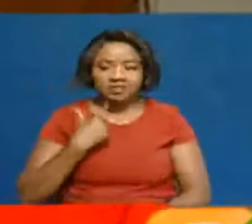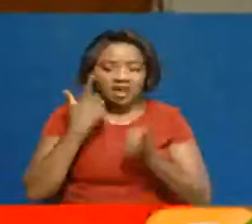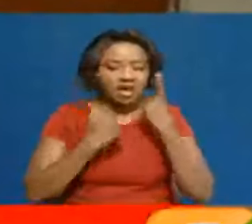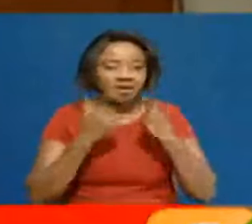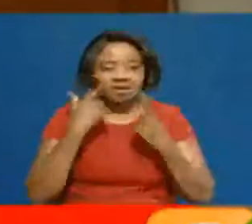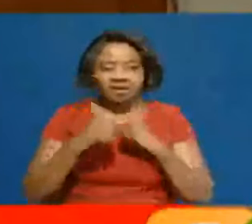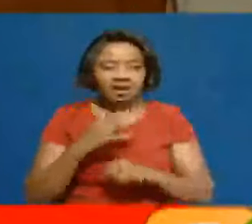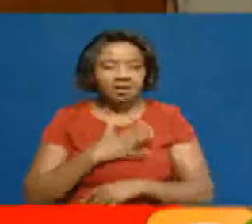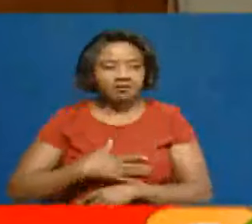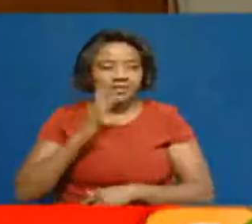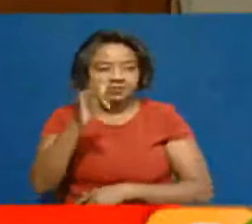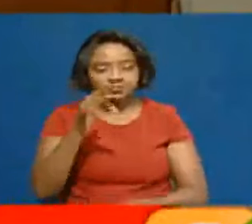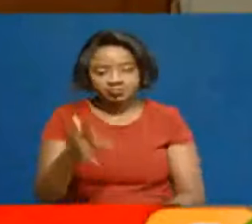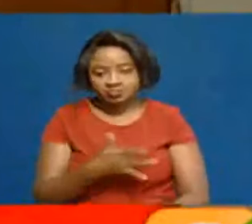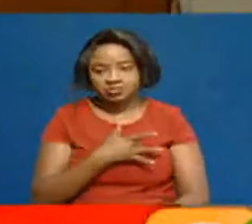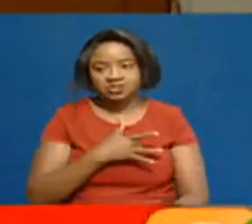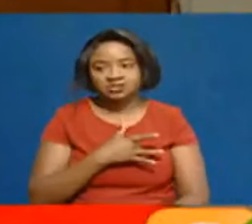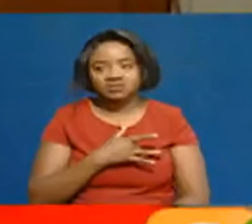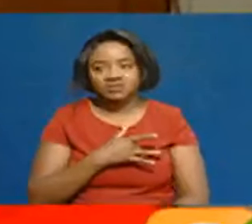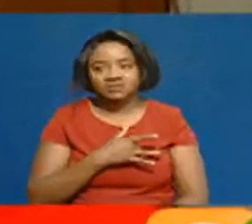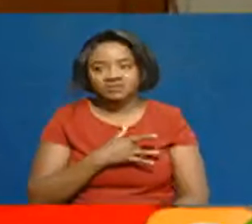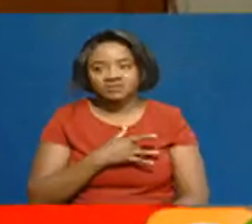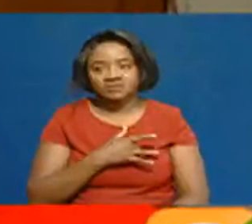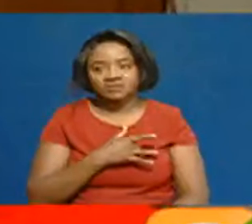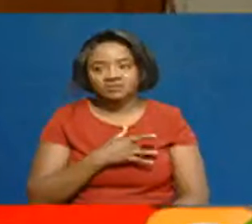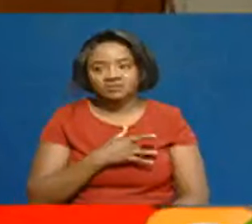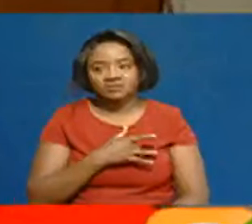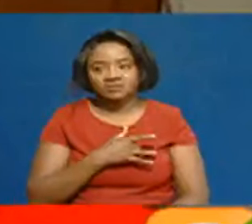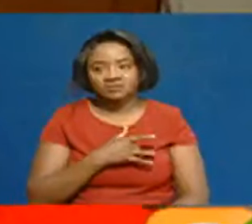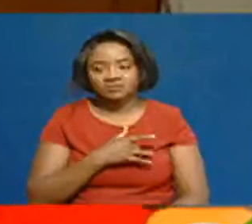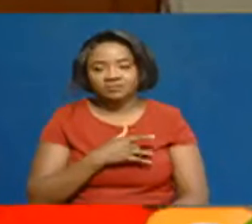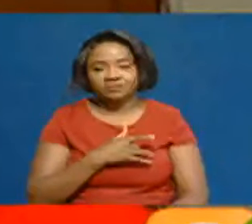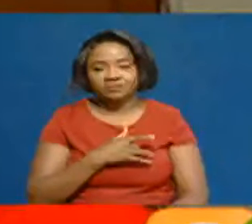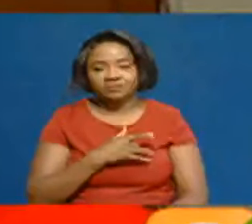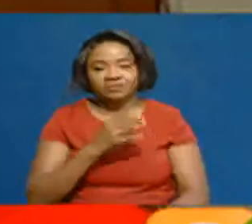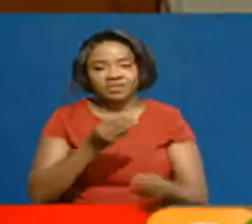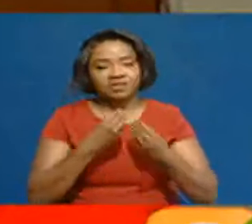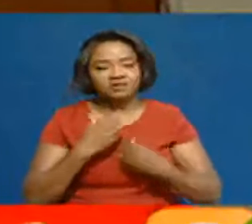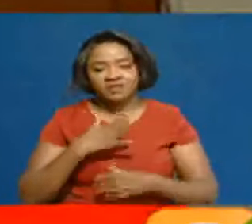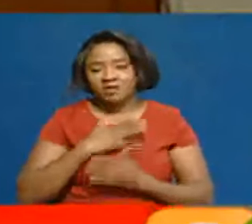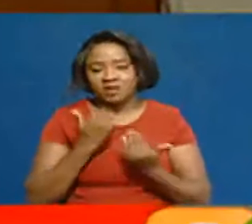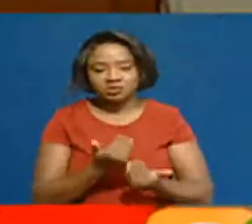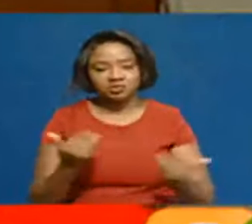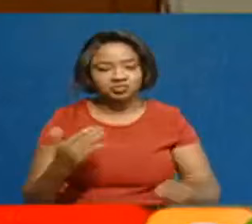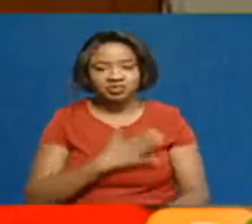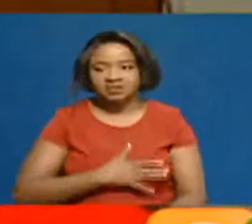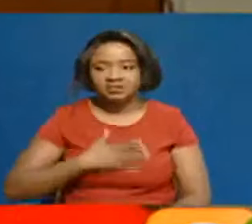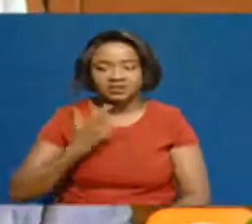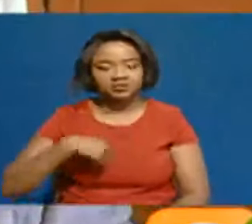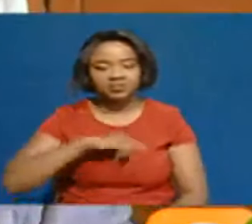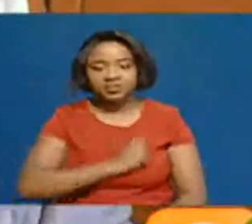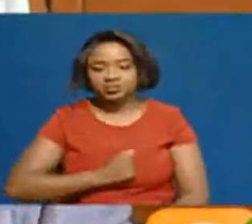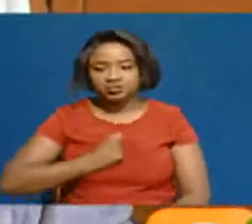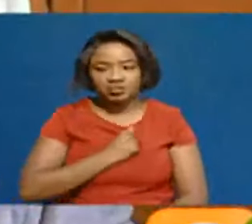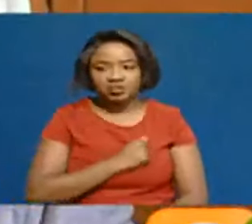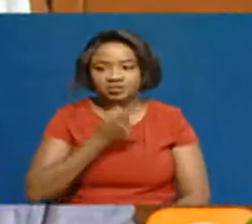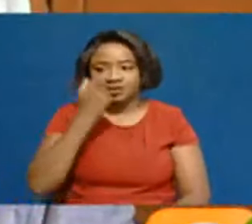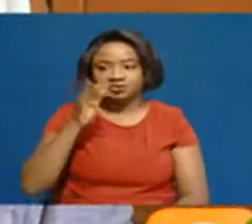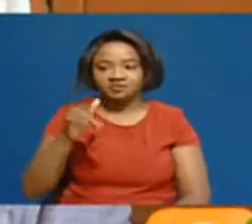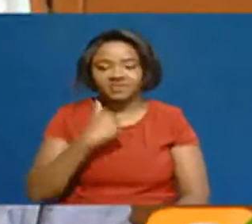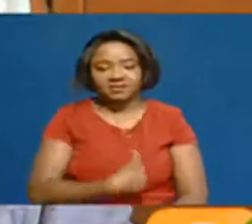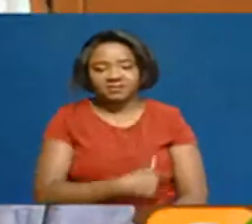najua inaguza Mungu. Tafadhali tu. Oh, tulidisie watoto wetu, tumetubu makosa yao. To my